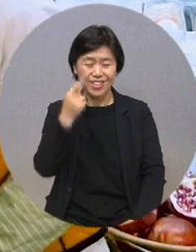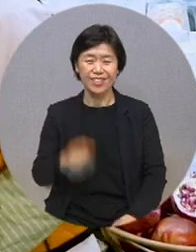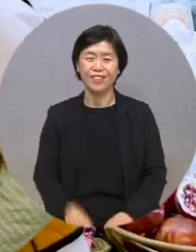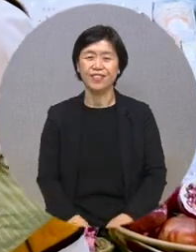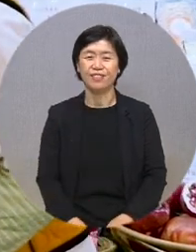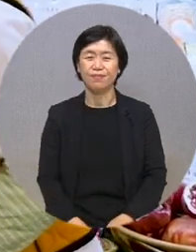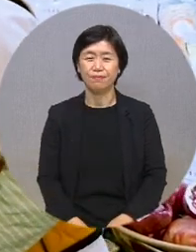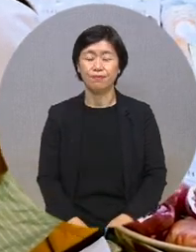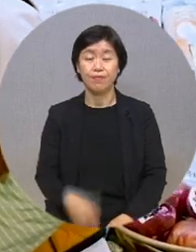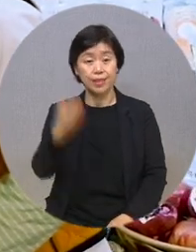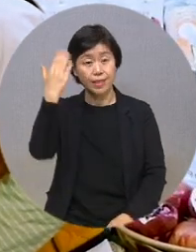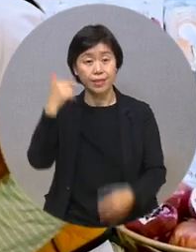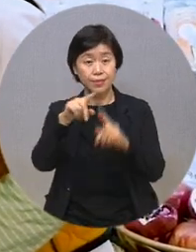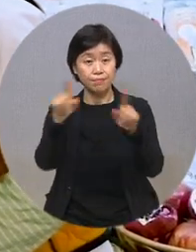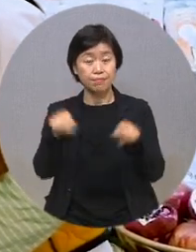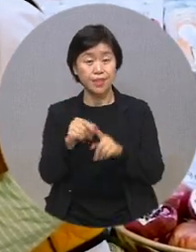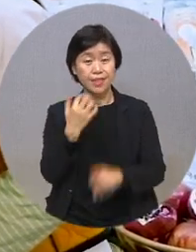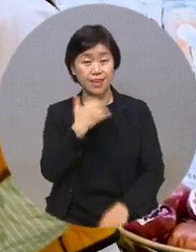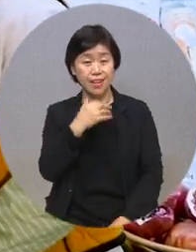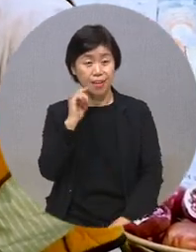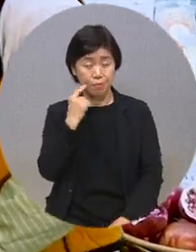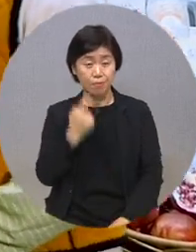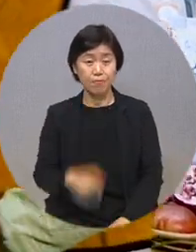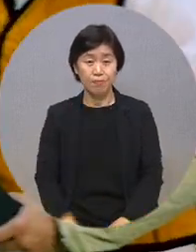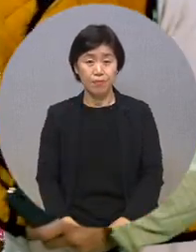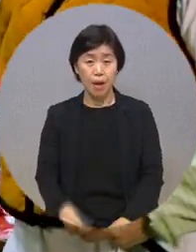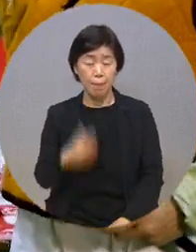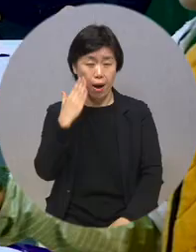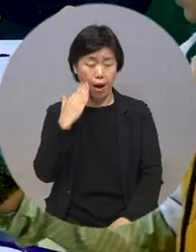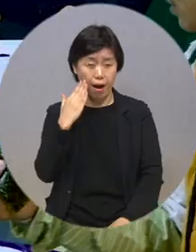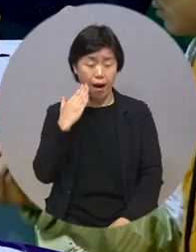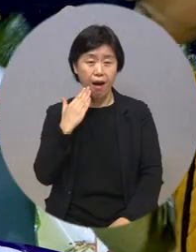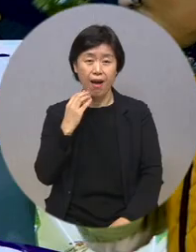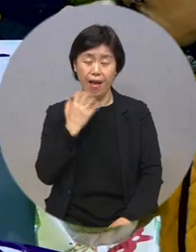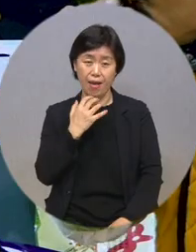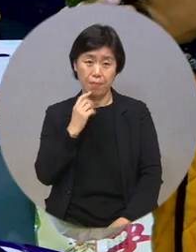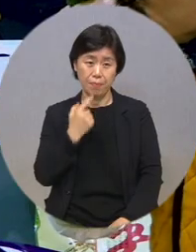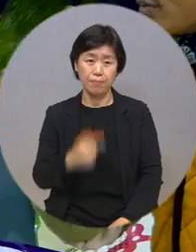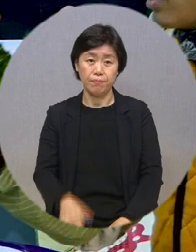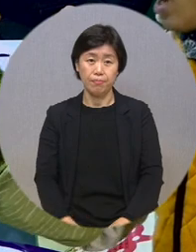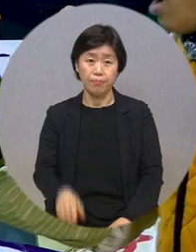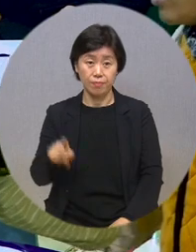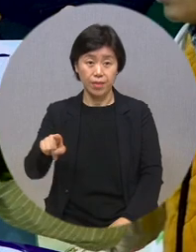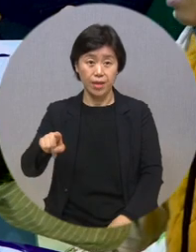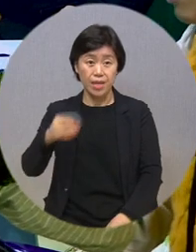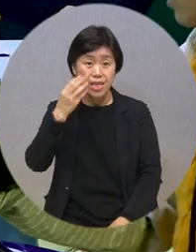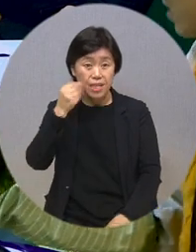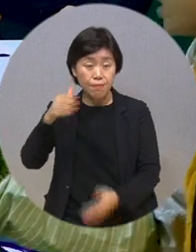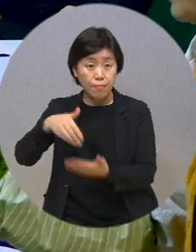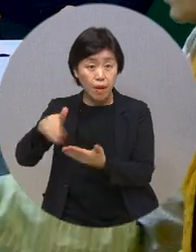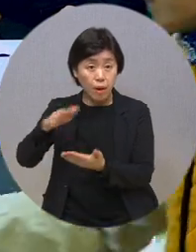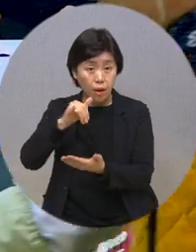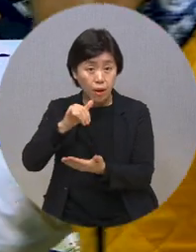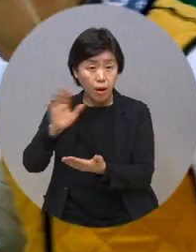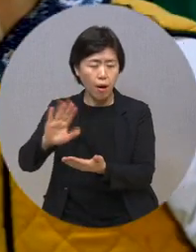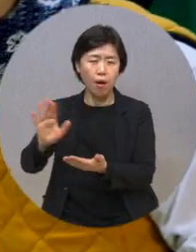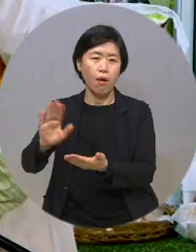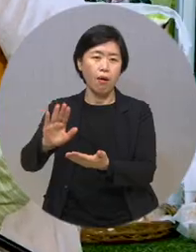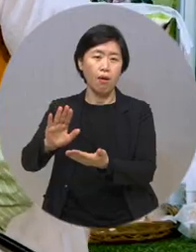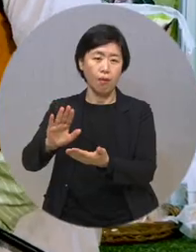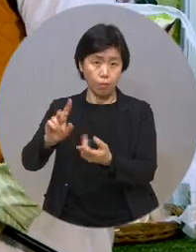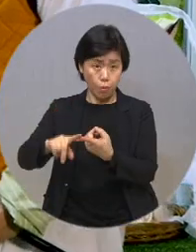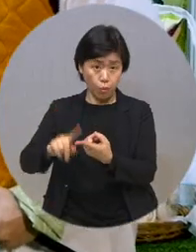색깔이 좋네. 야, 김 색깔이 파랗게. 아, 조미된 김이죠? 생김?